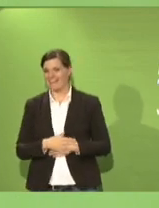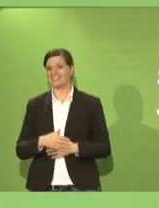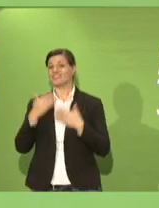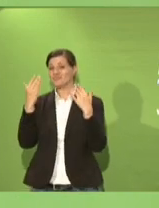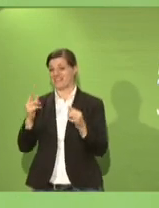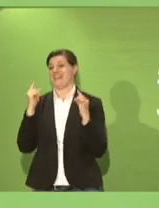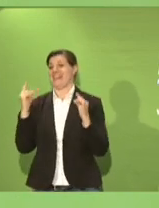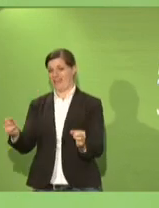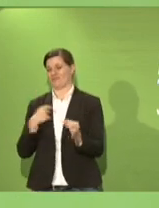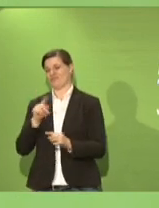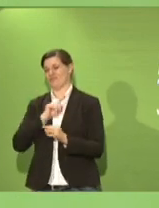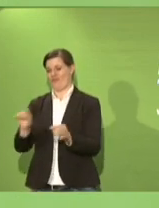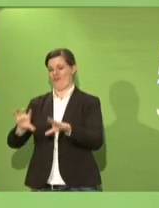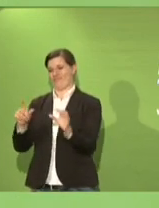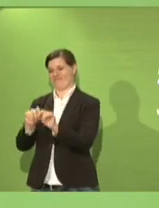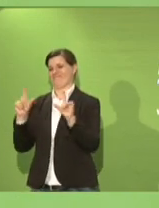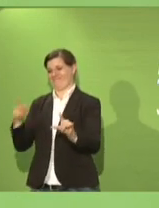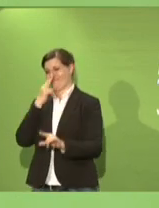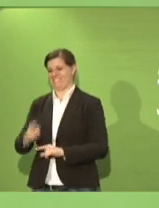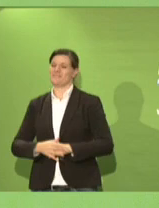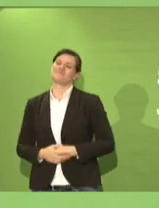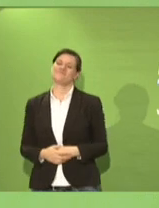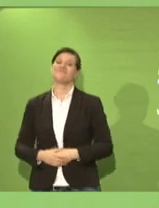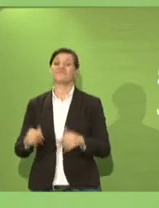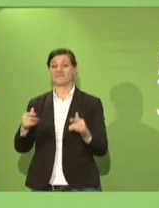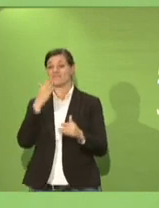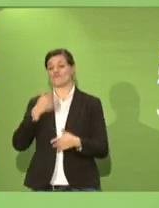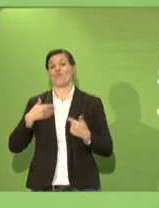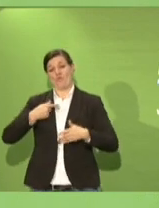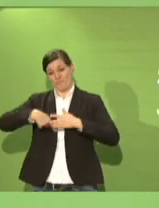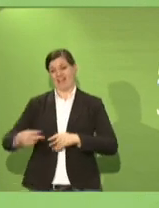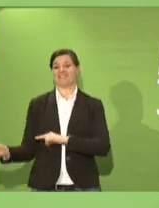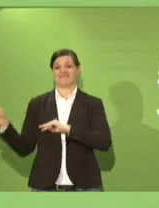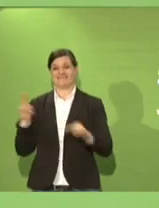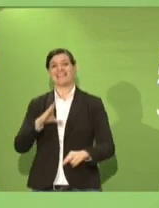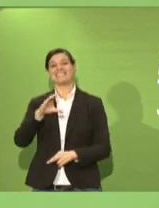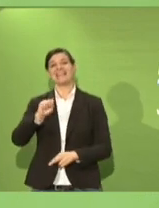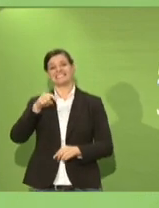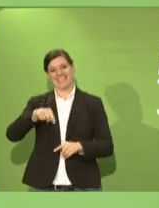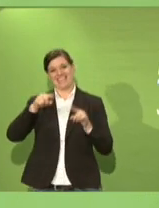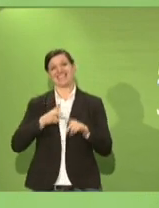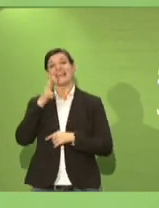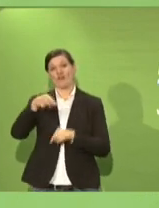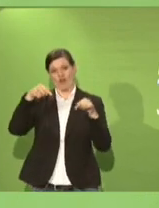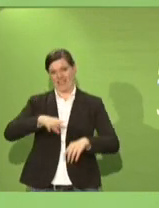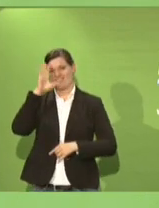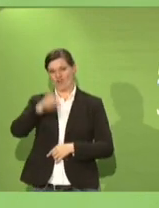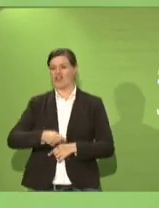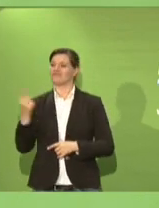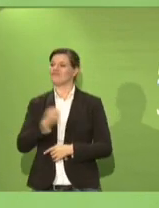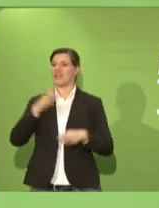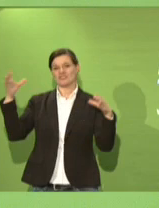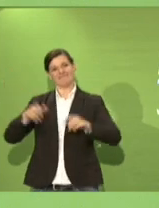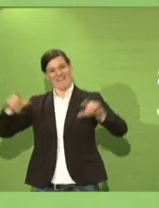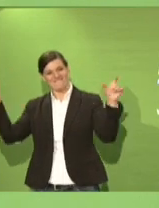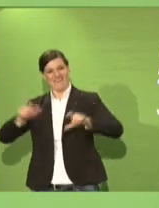gucke ich mir das auch gleich an. Und ich freue mich auch wiederzukommen. Und das in 3 Wochen beim CSD in Köln. Da werden wir feiern. Da werden wir das